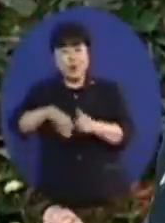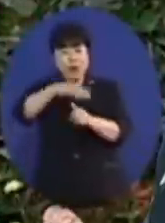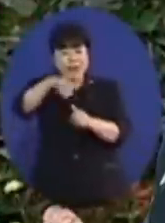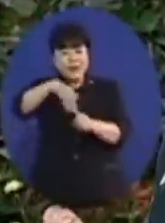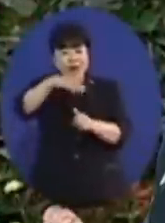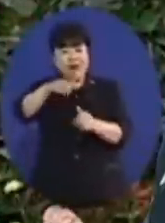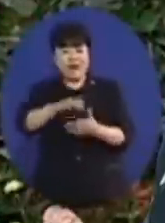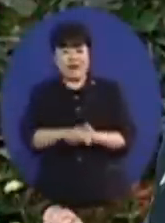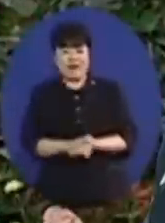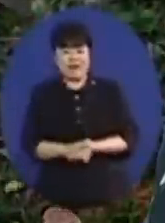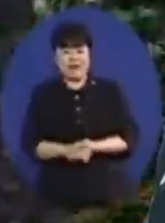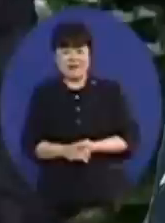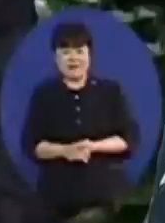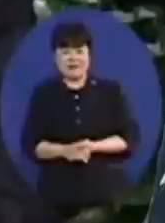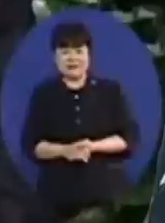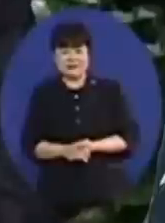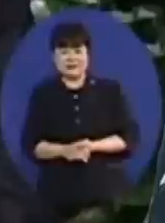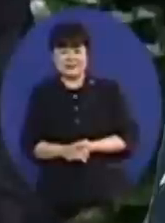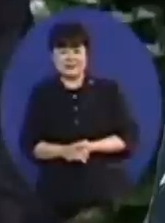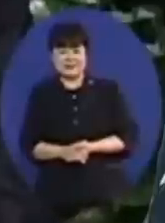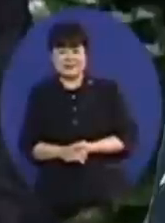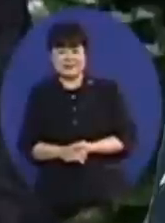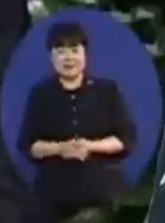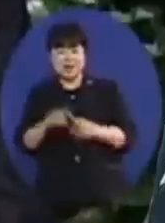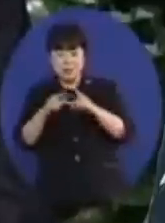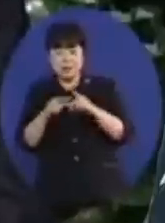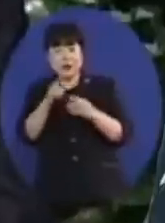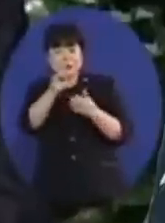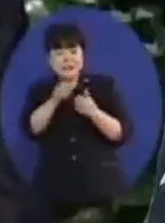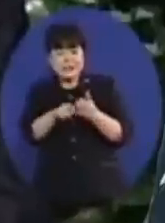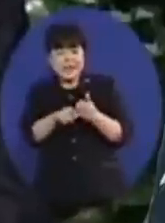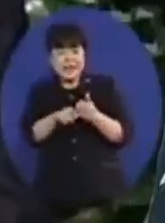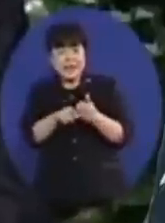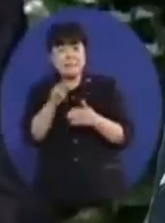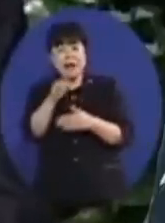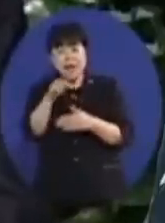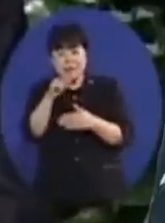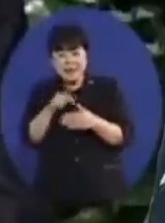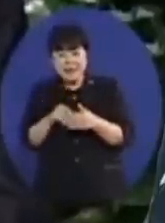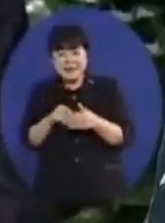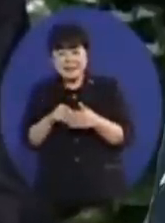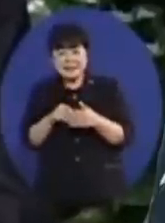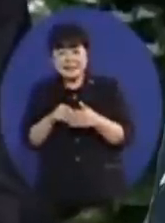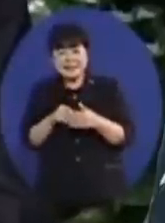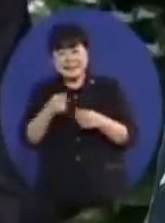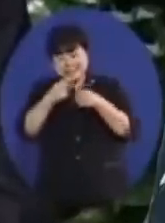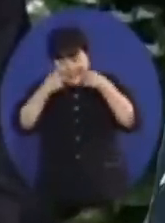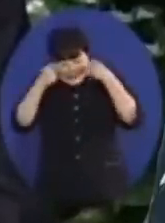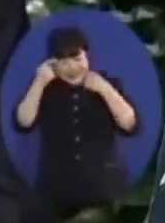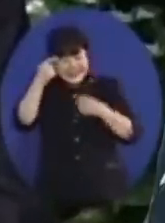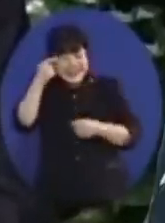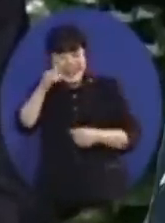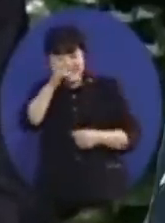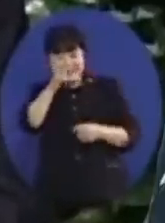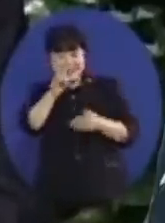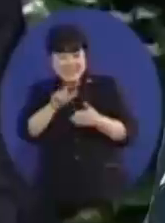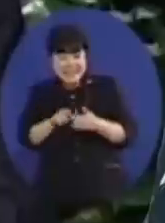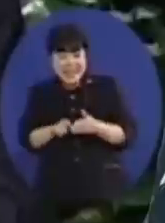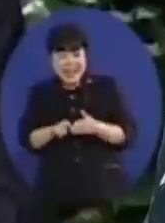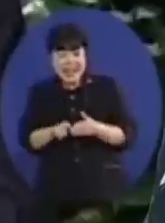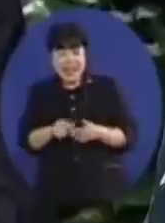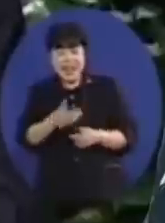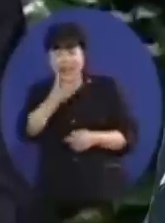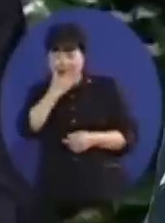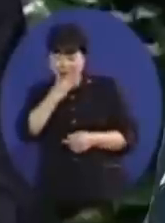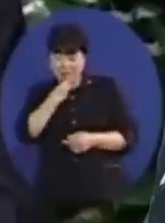환경이 행복한 것이 아니라 그의 대다수의 시간에 마음이 즐거운 생각을 하고 있으면 행복한 사람이다